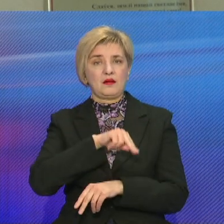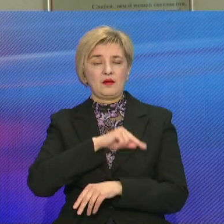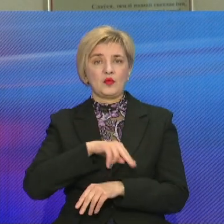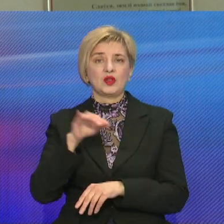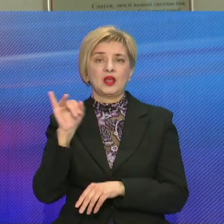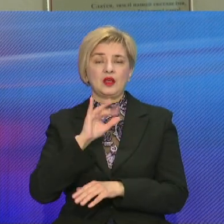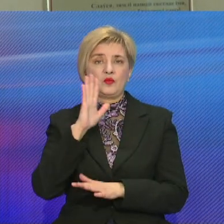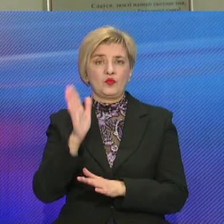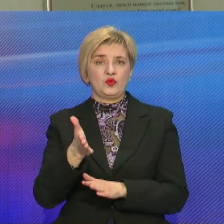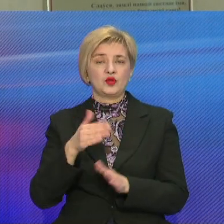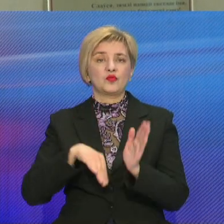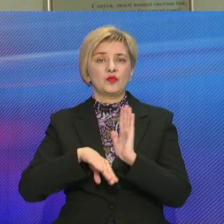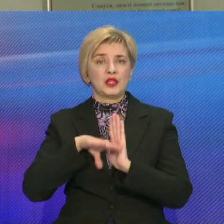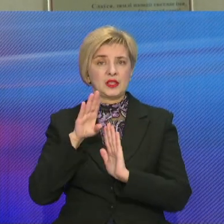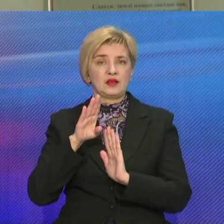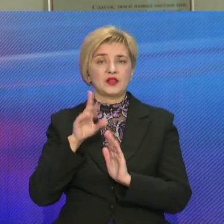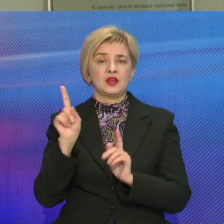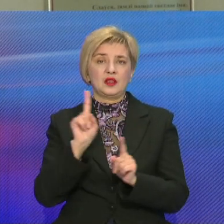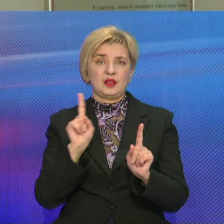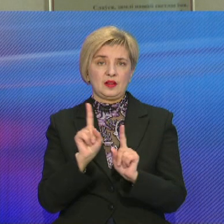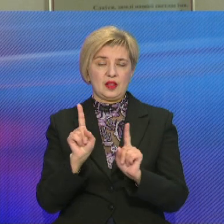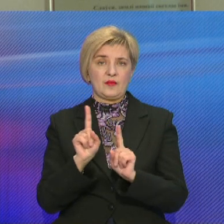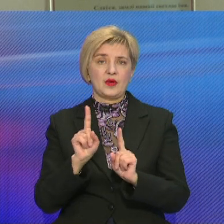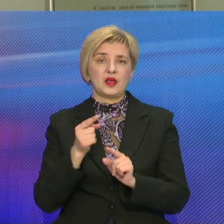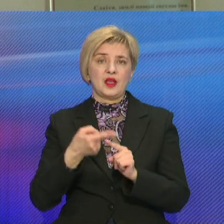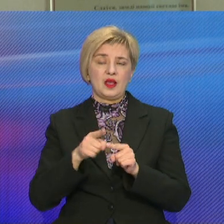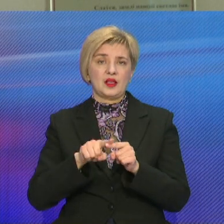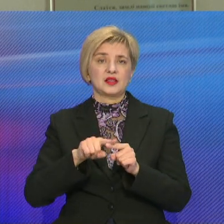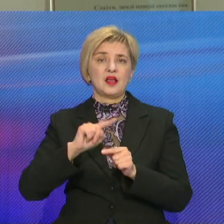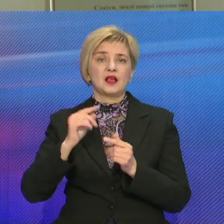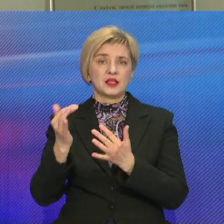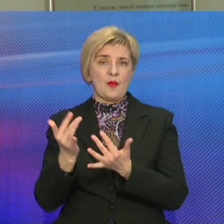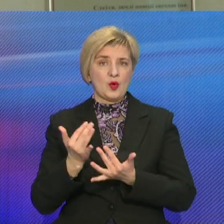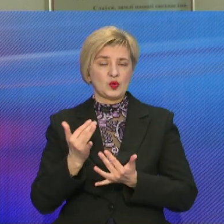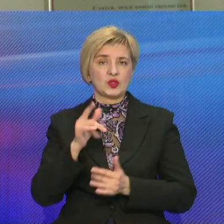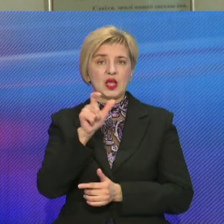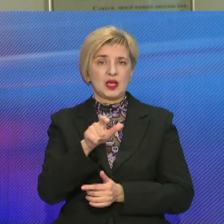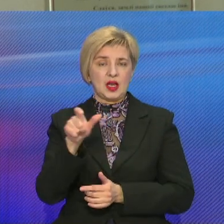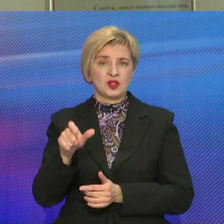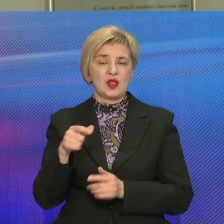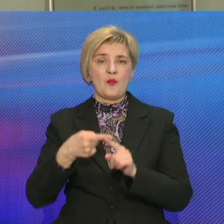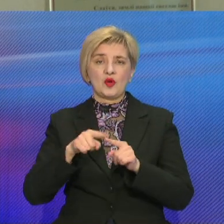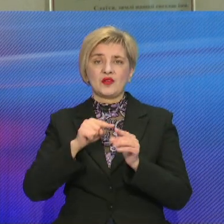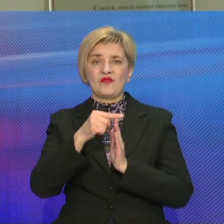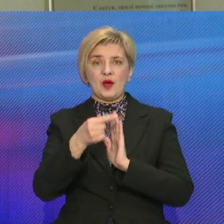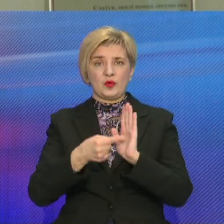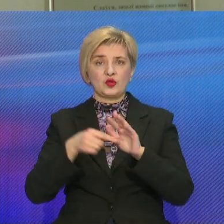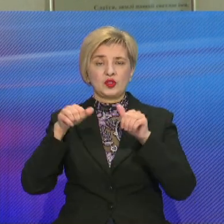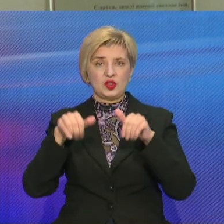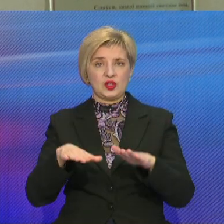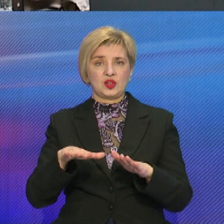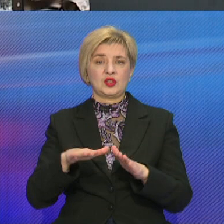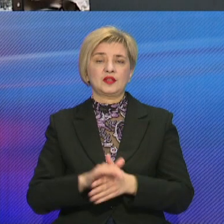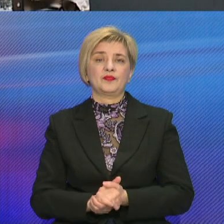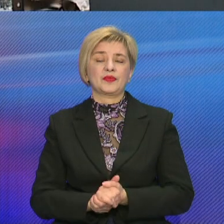будем подтягивать, дабы вот эти запросы граждан по этим вопросам снять, решить и двигаться